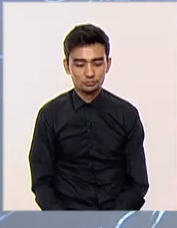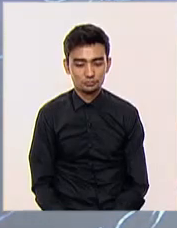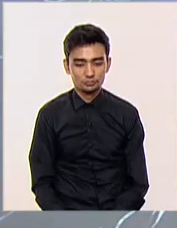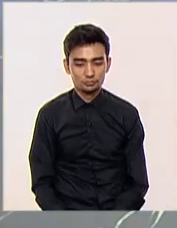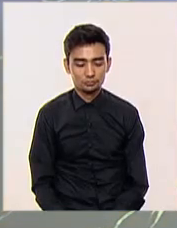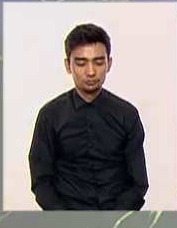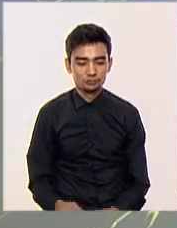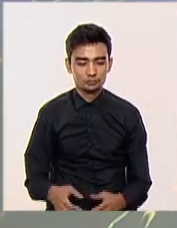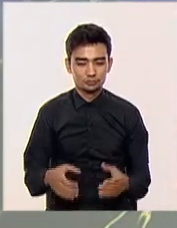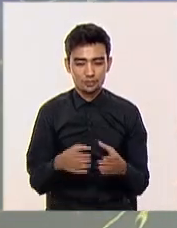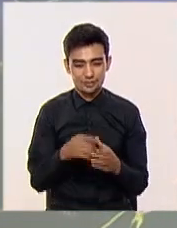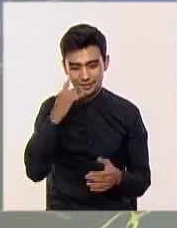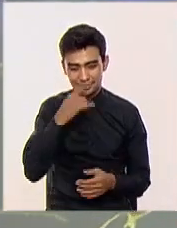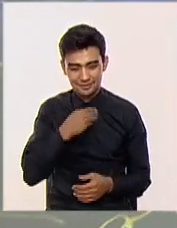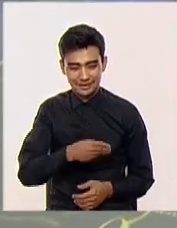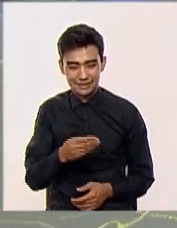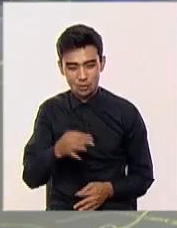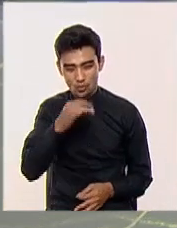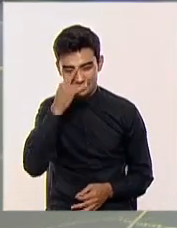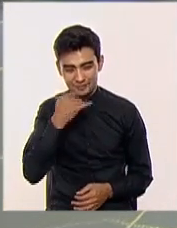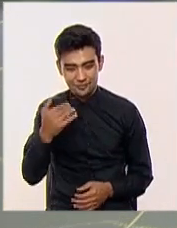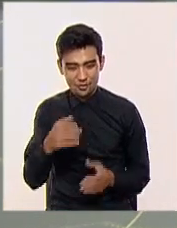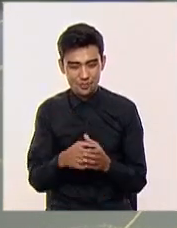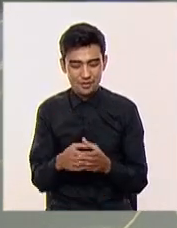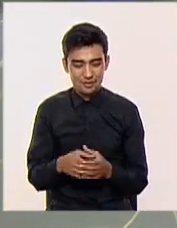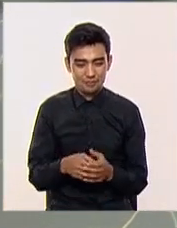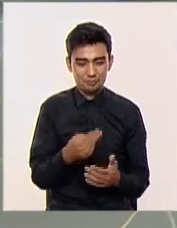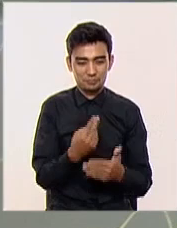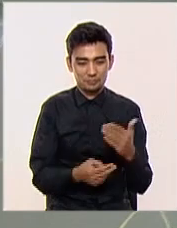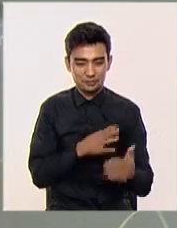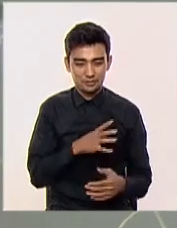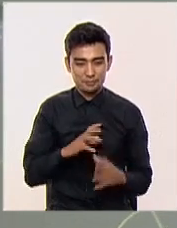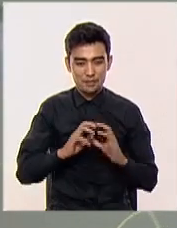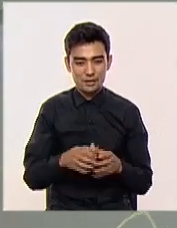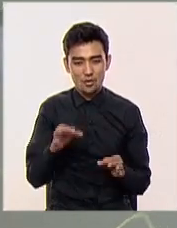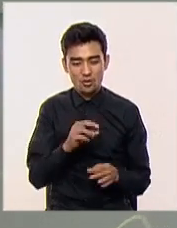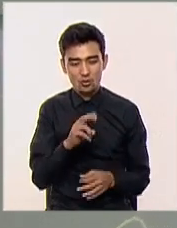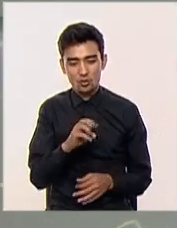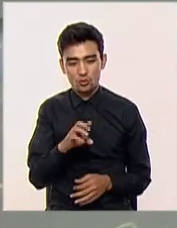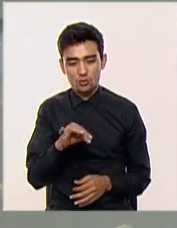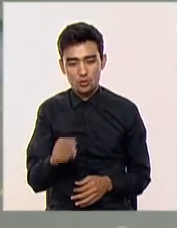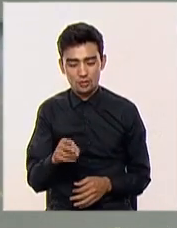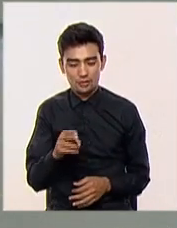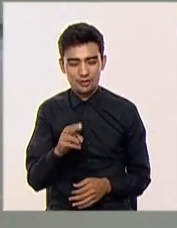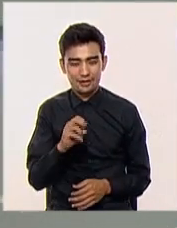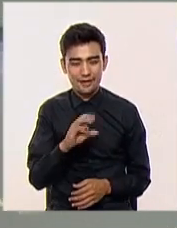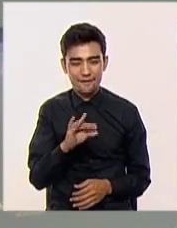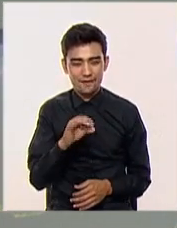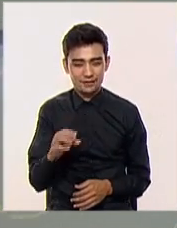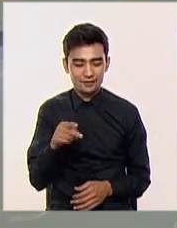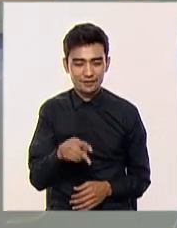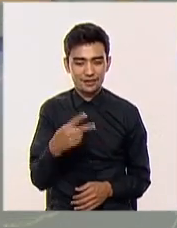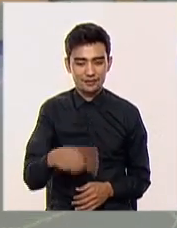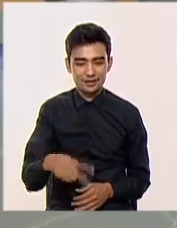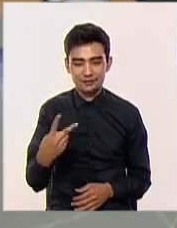область. Сборная Казахстана по теннису уступила в стартовом матче командного чемпионата мира Кубок Дэвиса 2022. Казахстанцы проводят